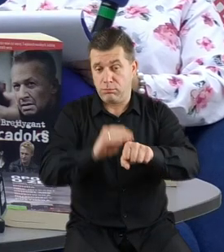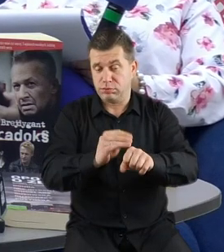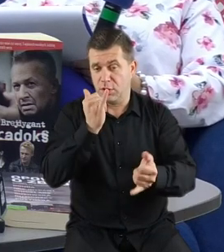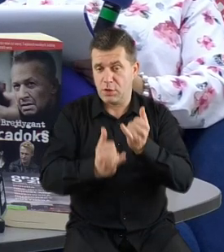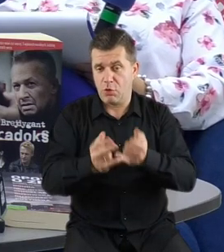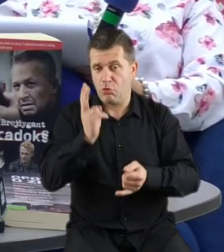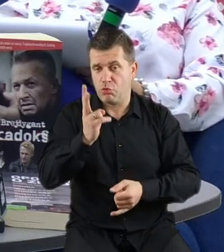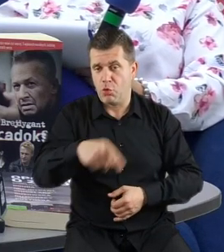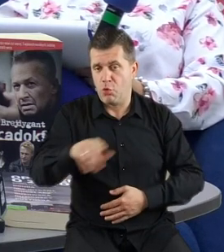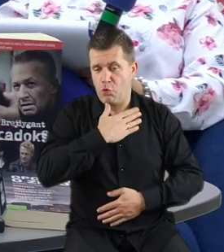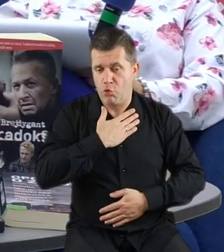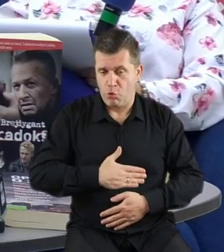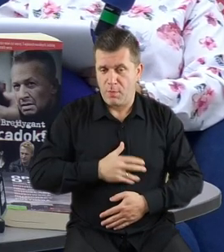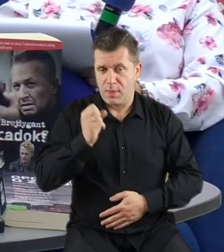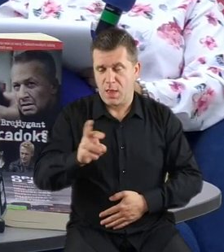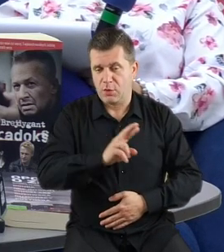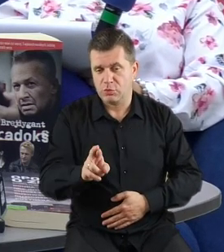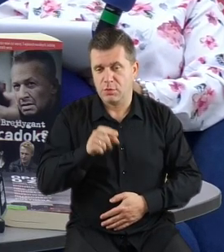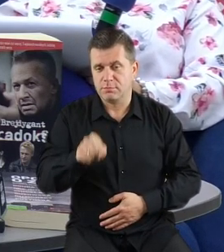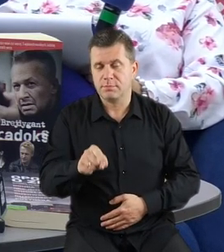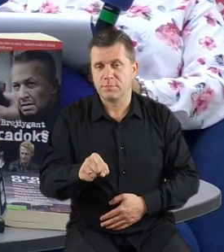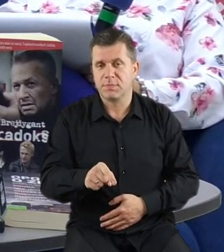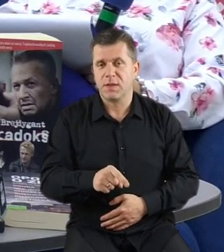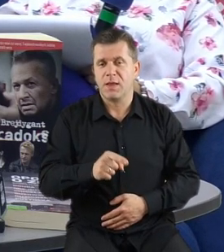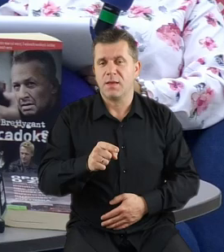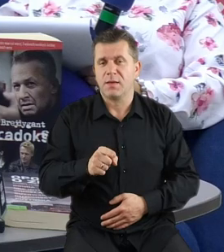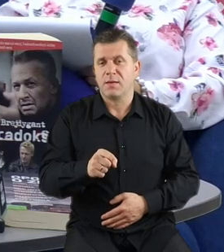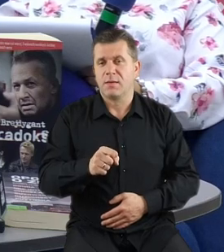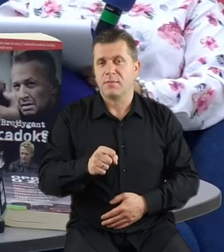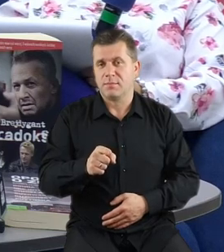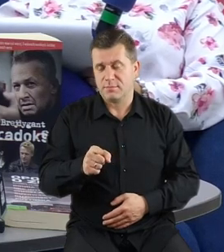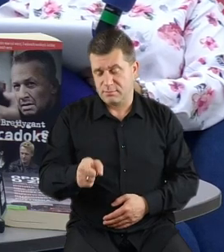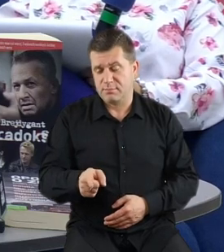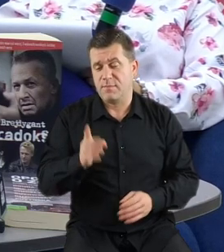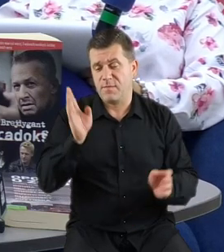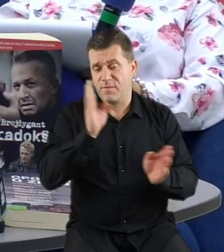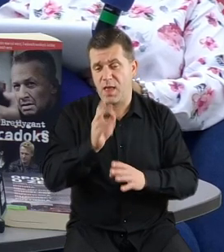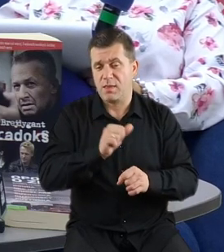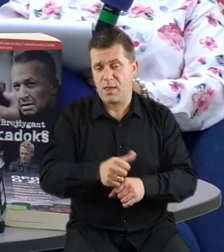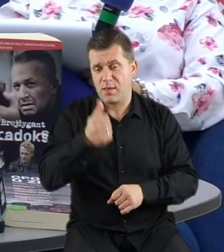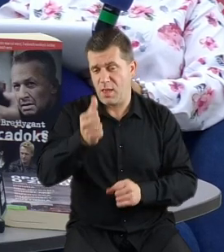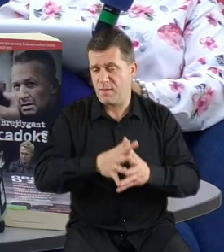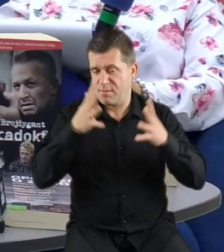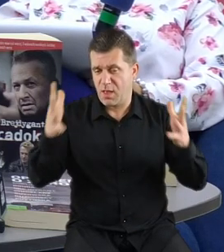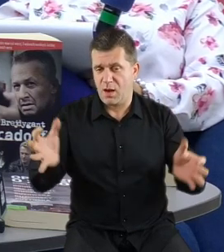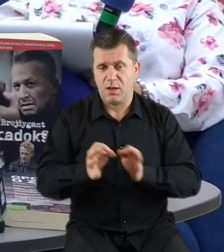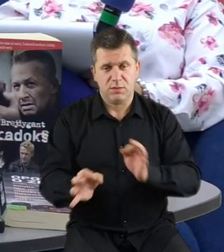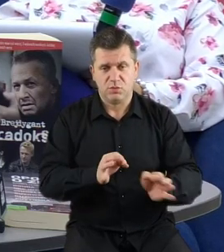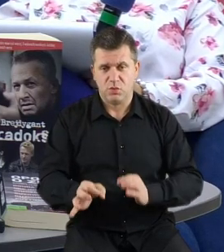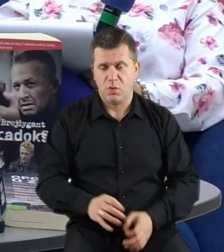Uprzedzam, jeżeli ktoś z Państwa lubi takie rzeczy, no to wiatr jest właściwie jedną wielką taką